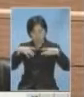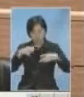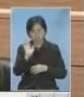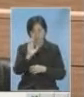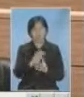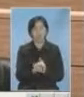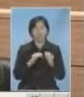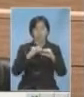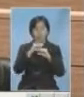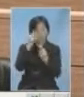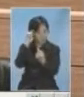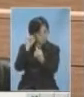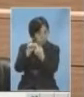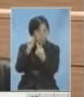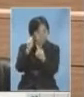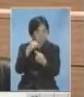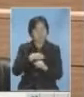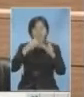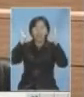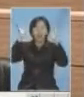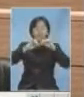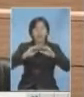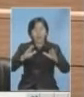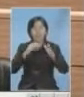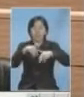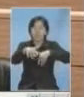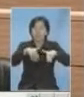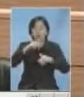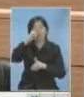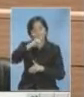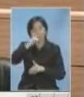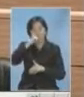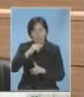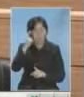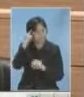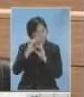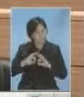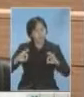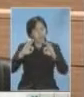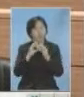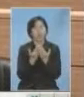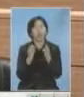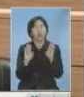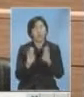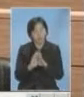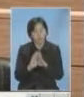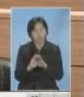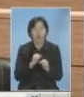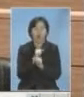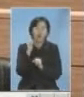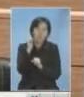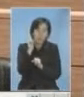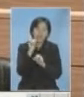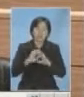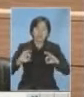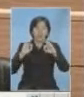วัตถุประสงค์ของโครงการเนี่ยมุ่งหวังที่จะรณรงค์ให้ปลูกจิตสำนึกของคนไทยให้เห็นความสำคัญของสถาบันครอบครัวประการต่อม